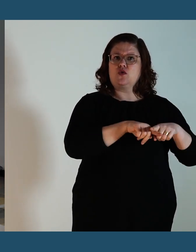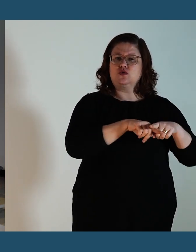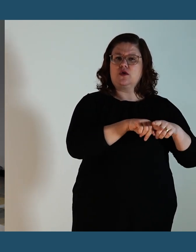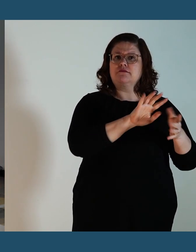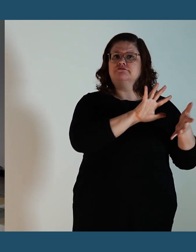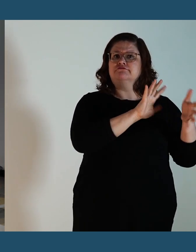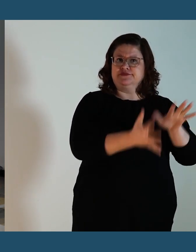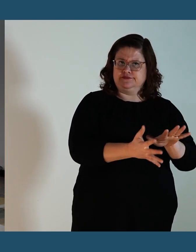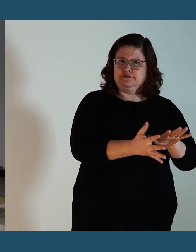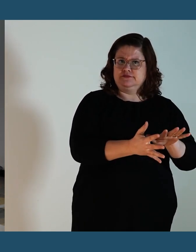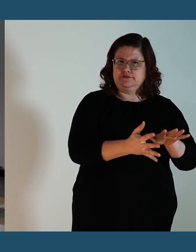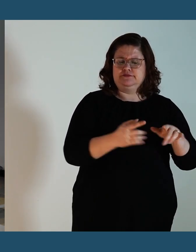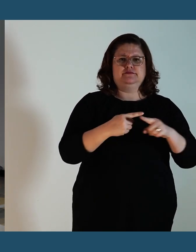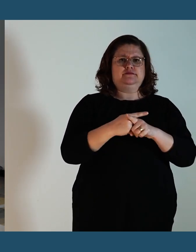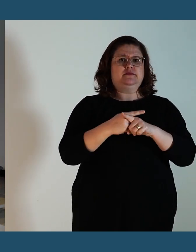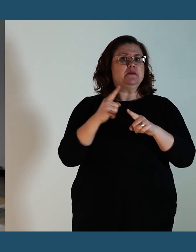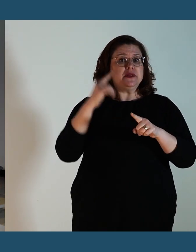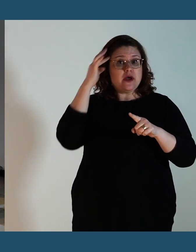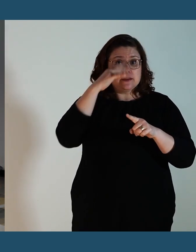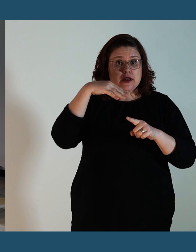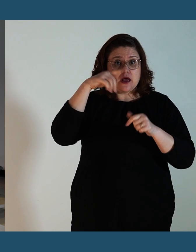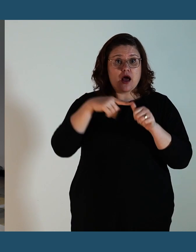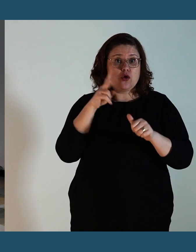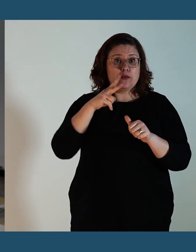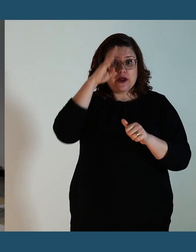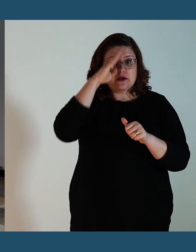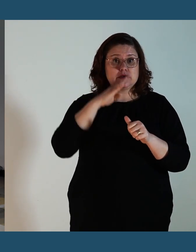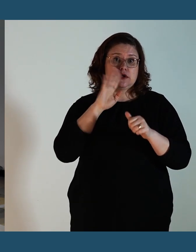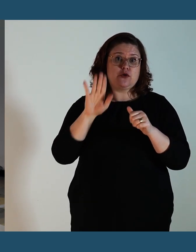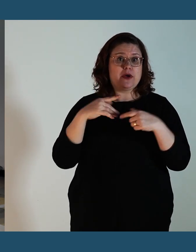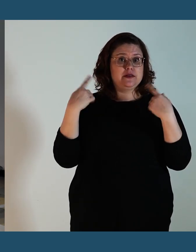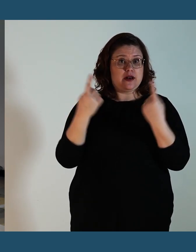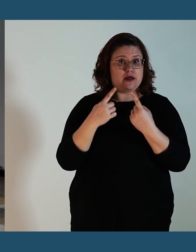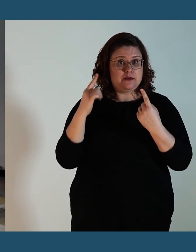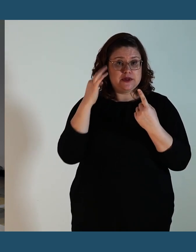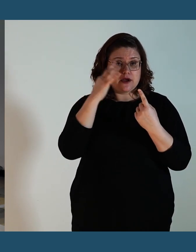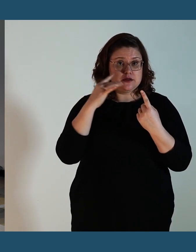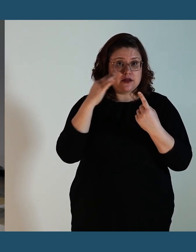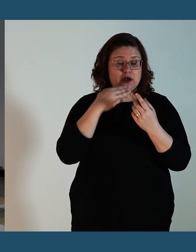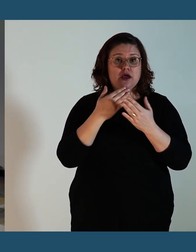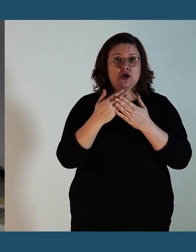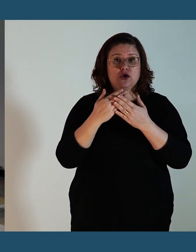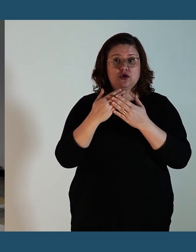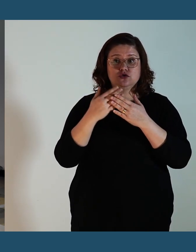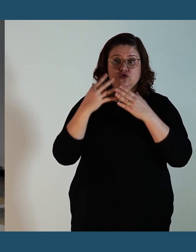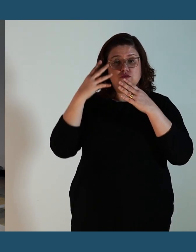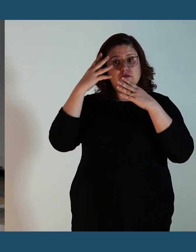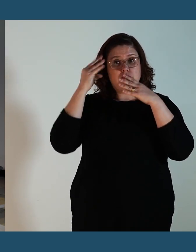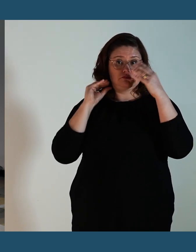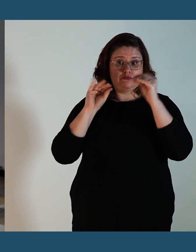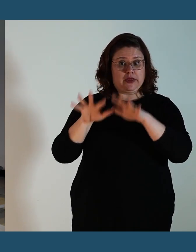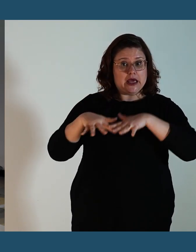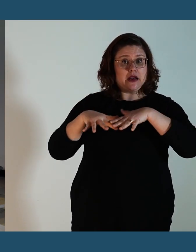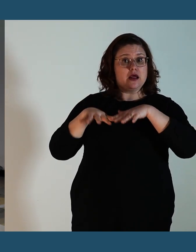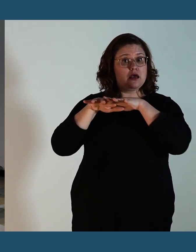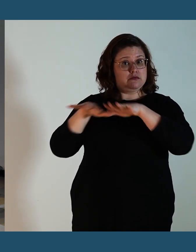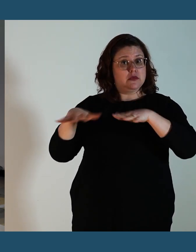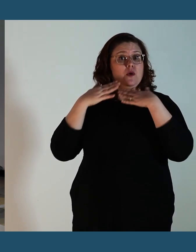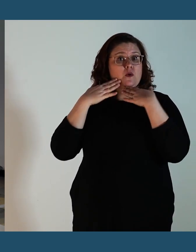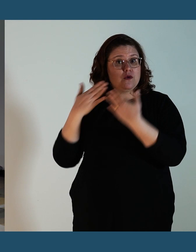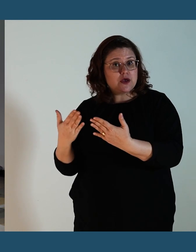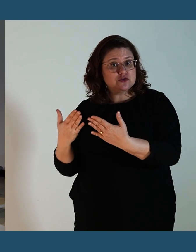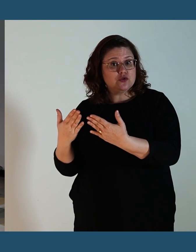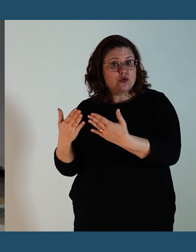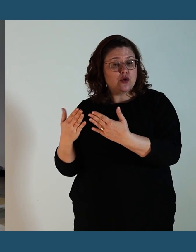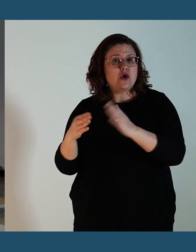perustuslakivaliokuntaan? Eli mitä ajattelette alkuperäiskansa oikeuksien tilasta, kun saamelaiskäräjät hyväksyi esityksen suurella enemmistöllä, mutta